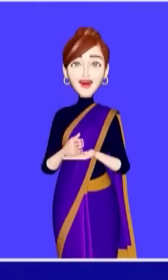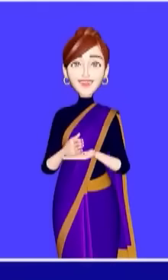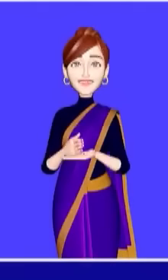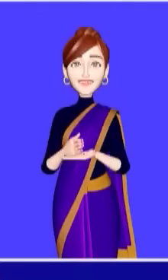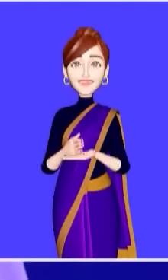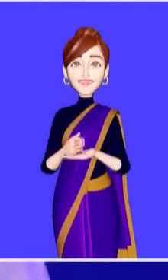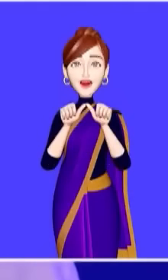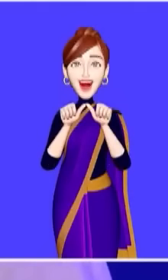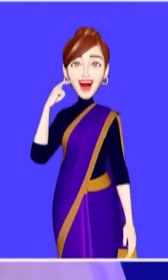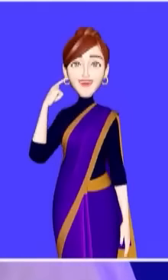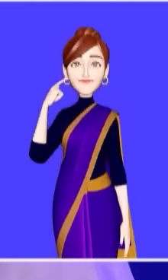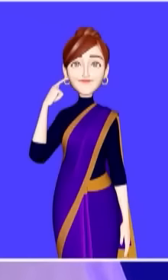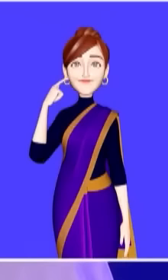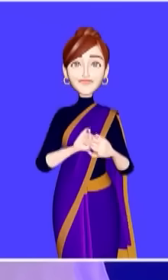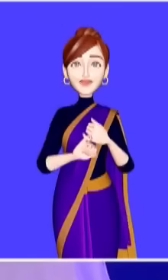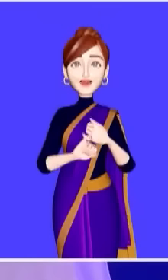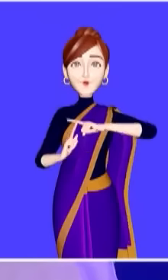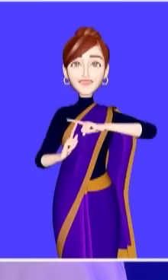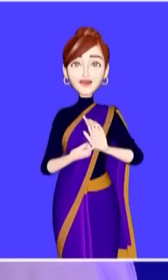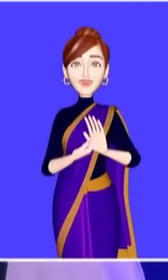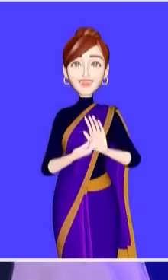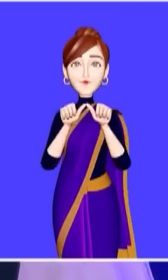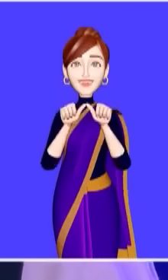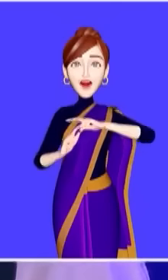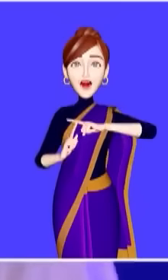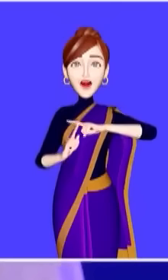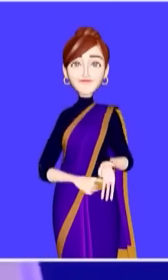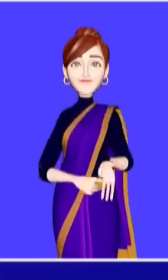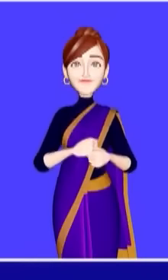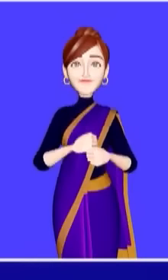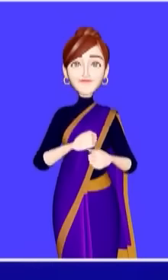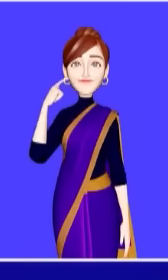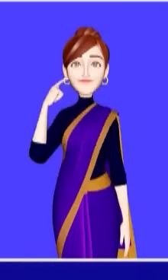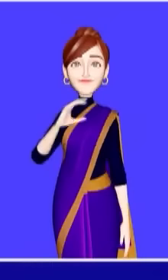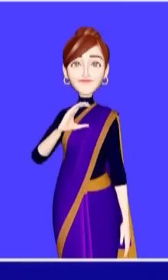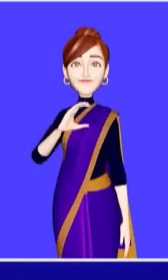और वीडियोज बना रहा है, वैसे वैसे इंडस्ट्री में